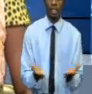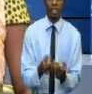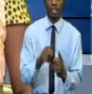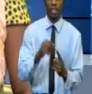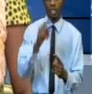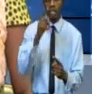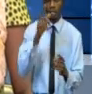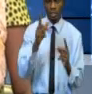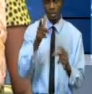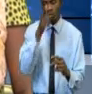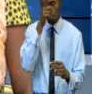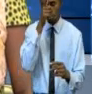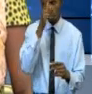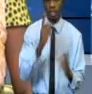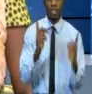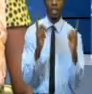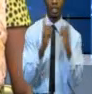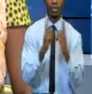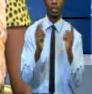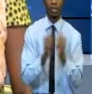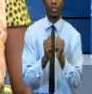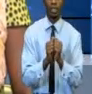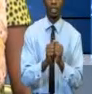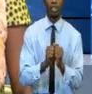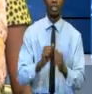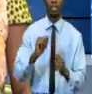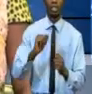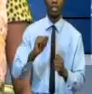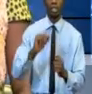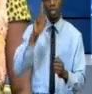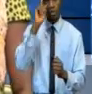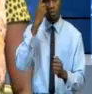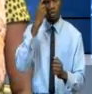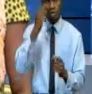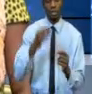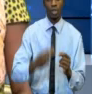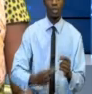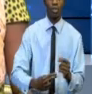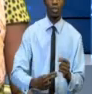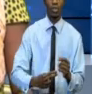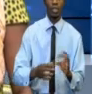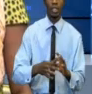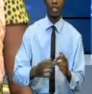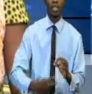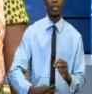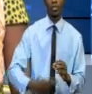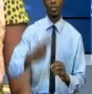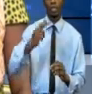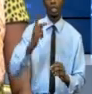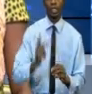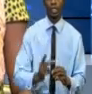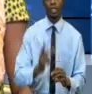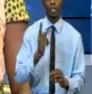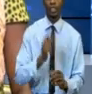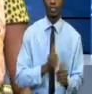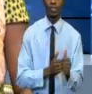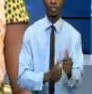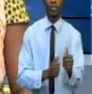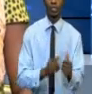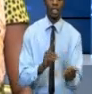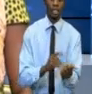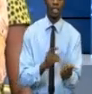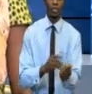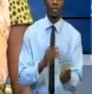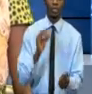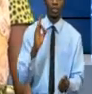commissaire spécial du Haut-Katanga, l'honorable Félicien Katanga, suivant le docteur Félix Kabangé au micro de Augustin